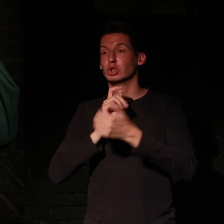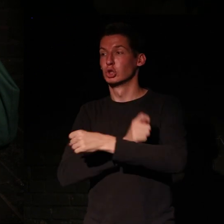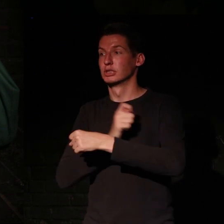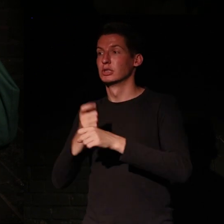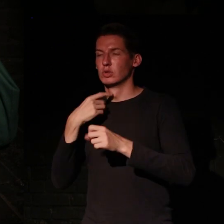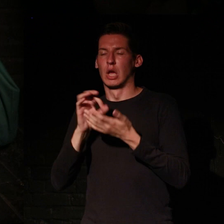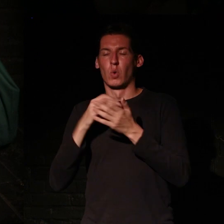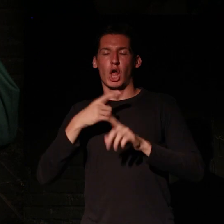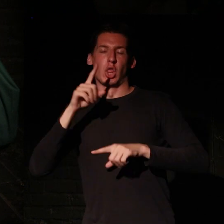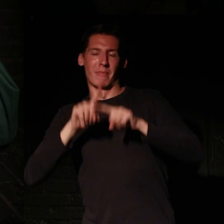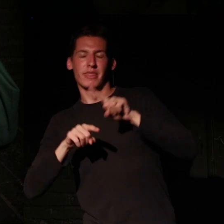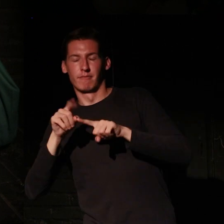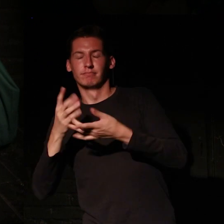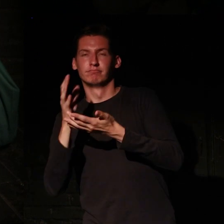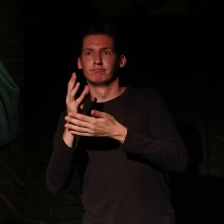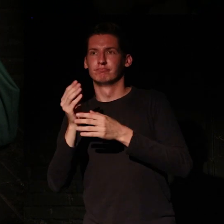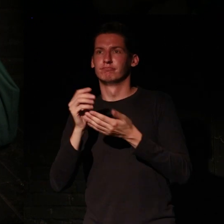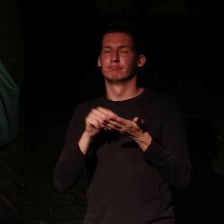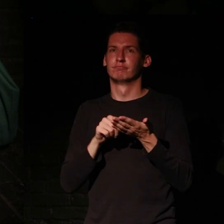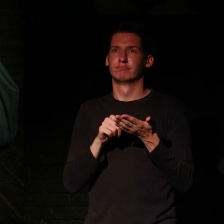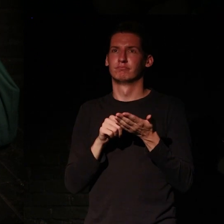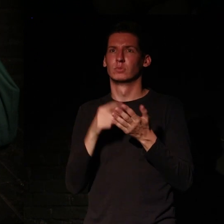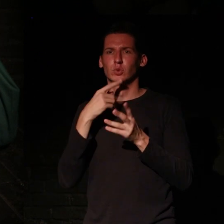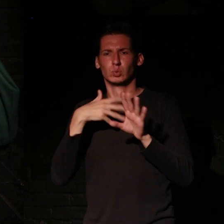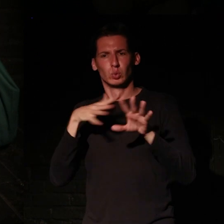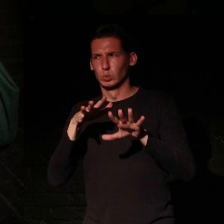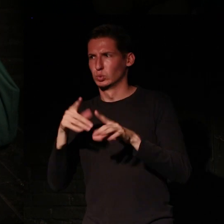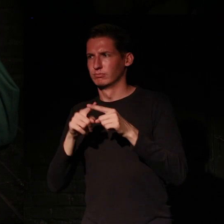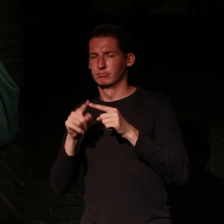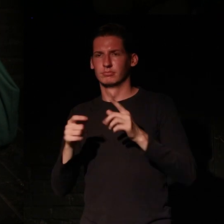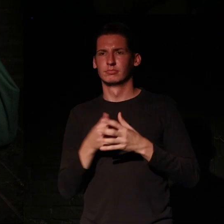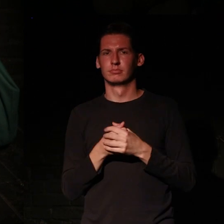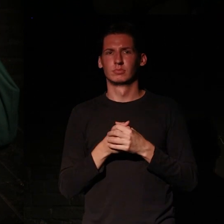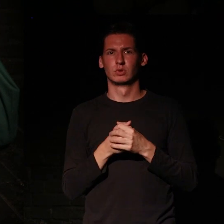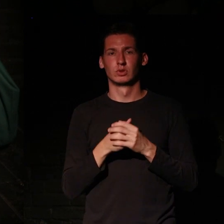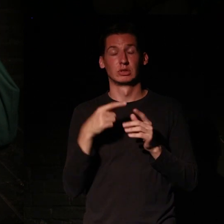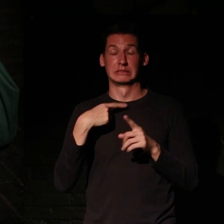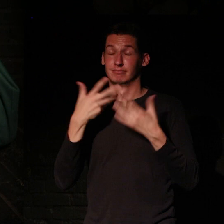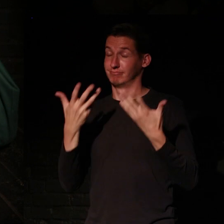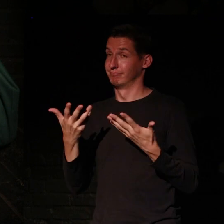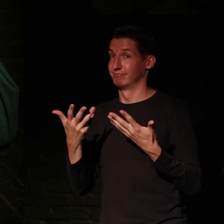jest rzeczywiście dosyć dużo. A jeszcze pewnie trzeba